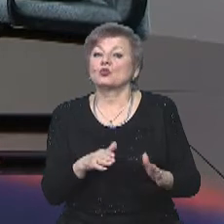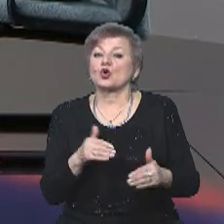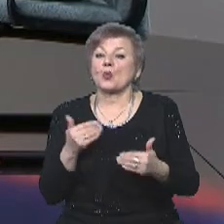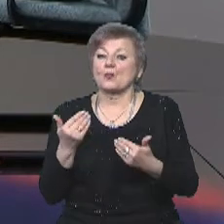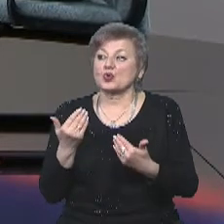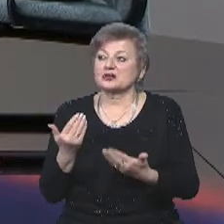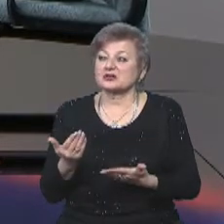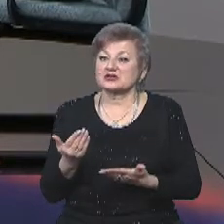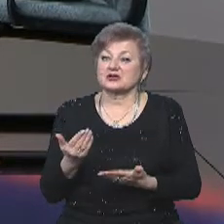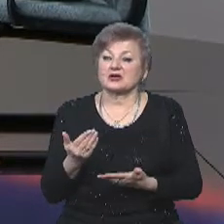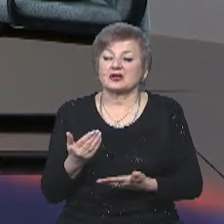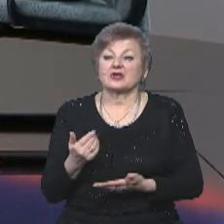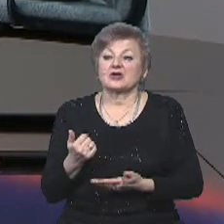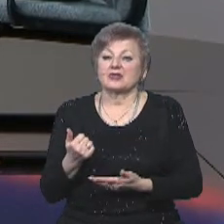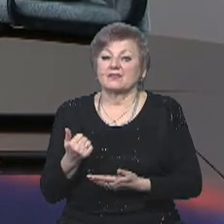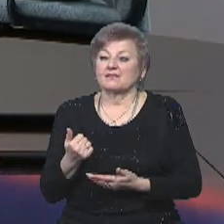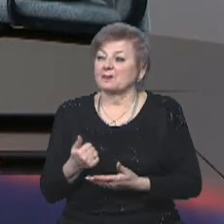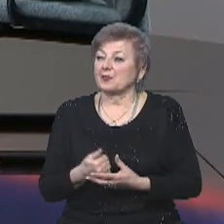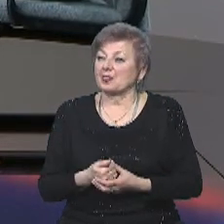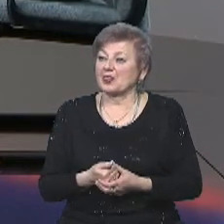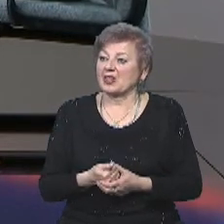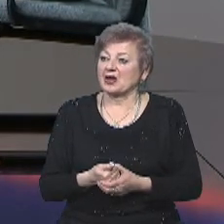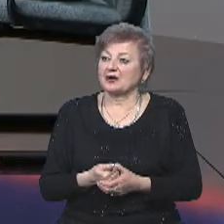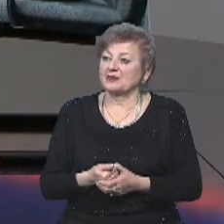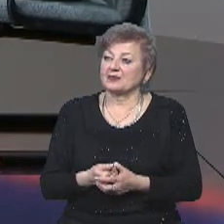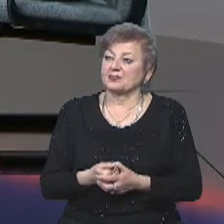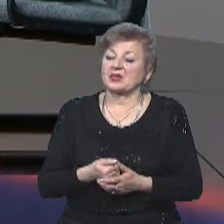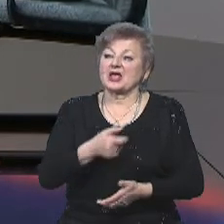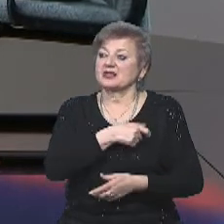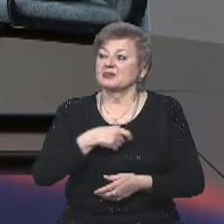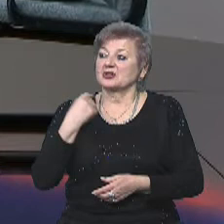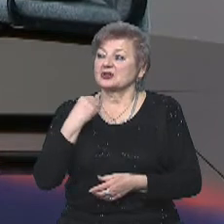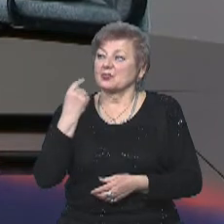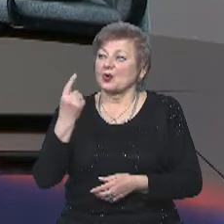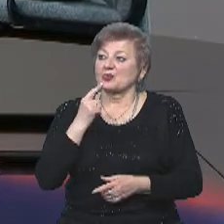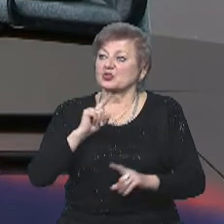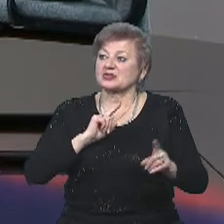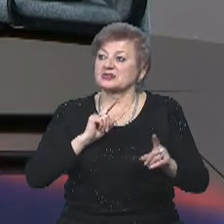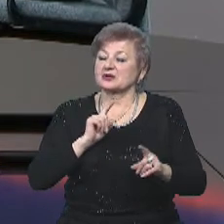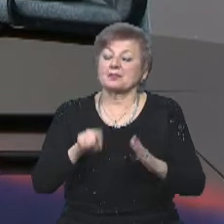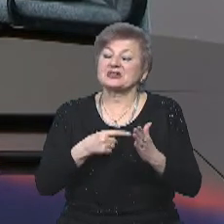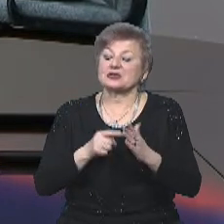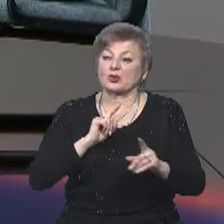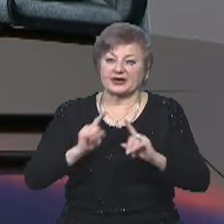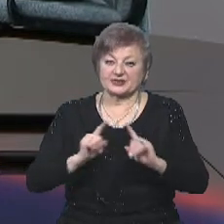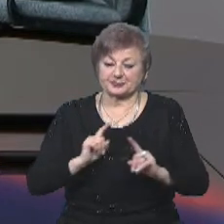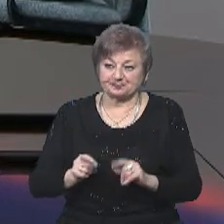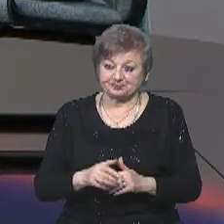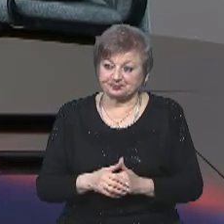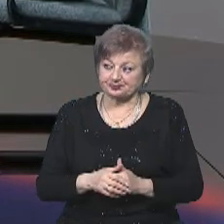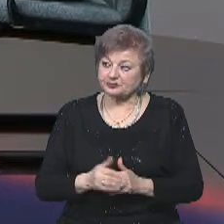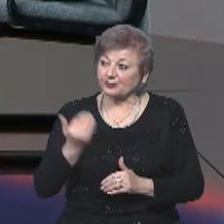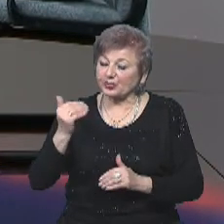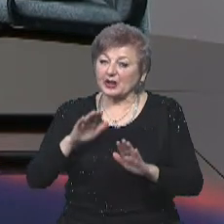пропозицію Олега Германюка, до речі, депутата Запорізької обласної міської ради.